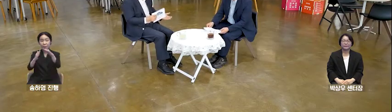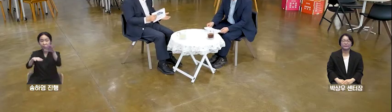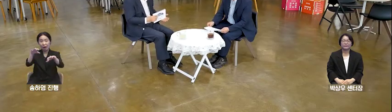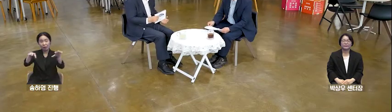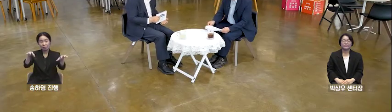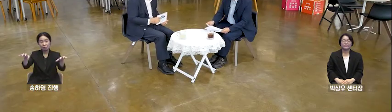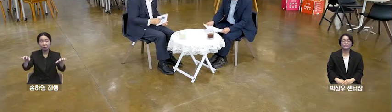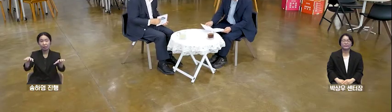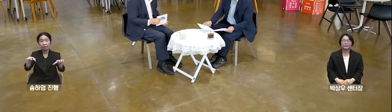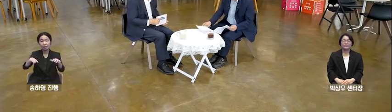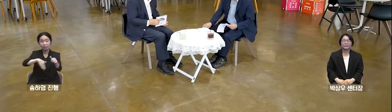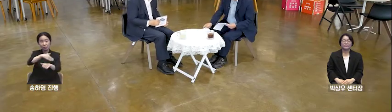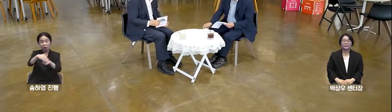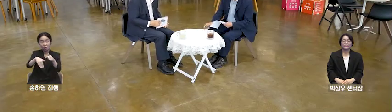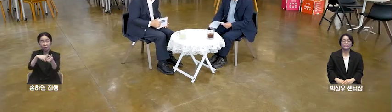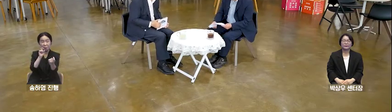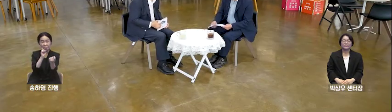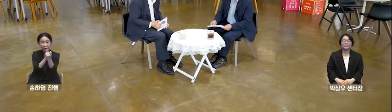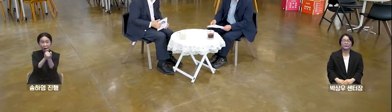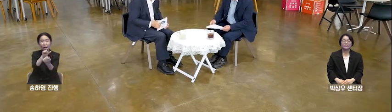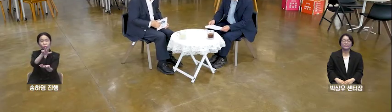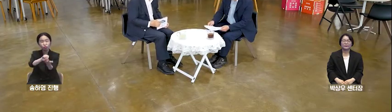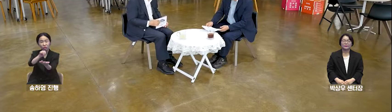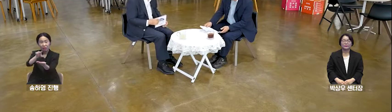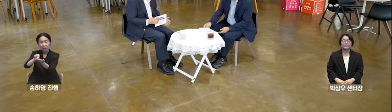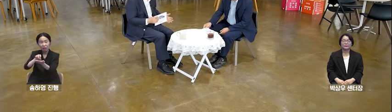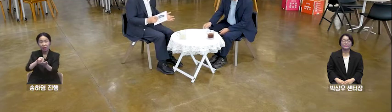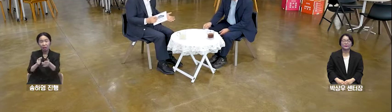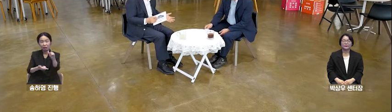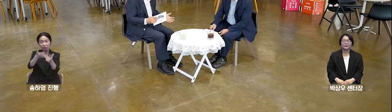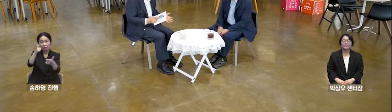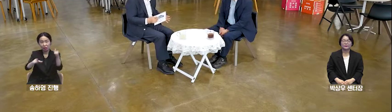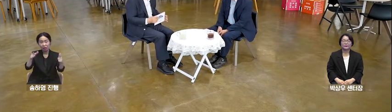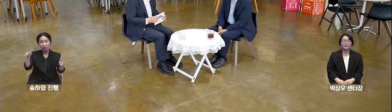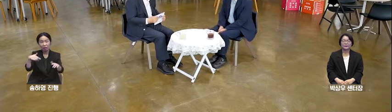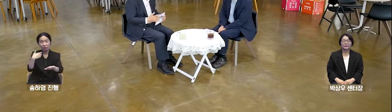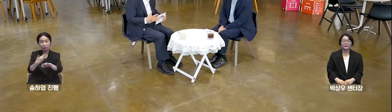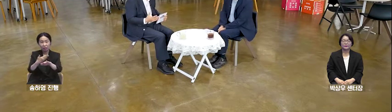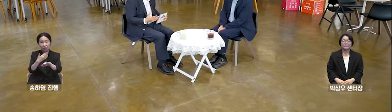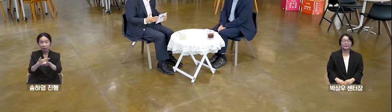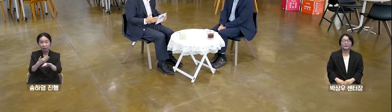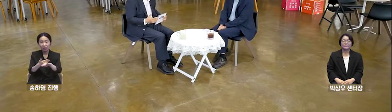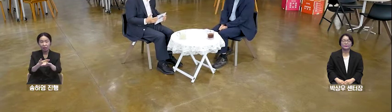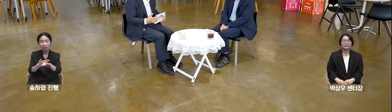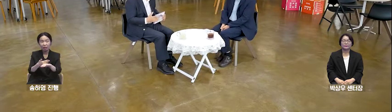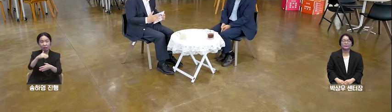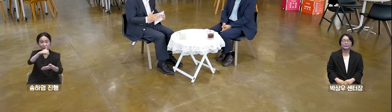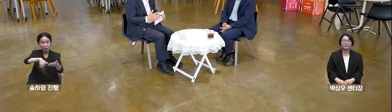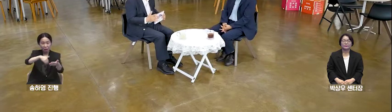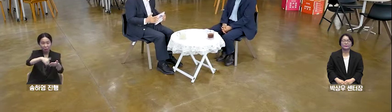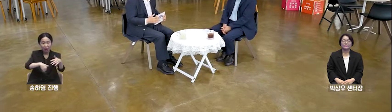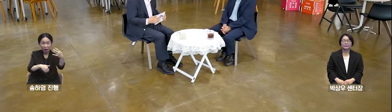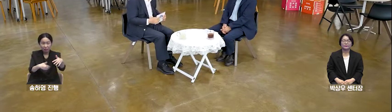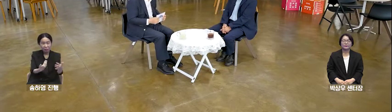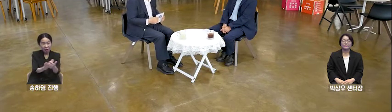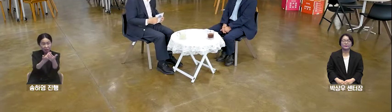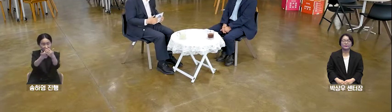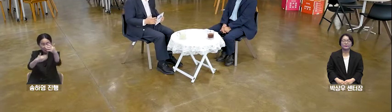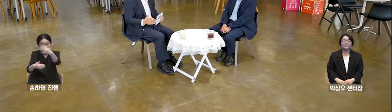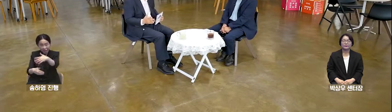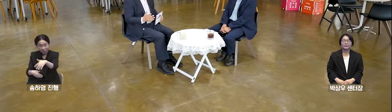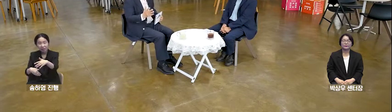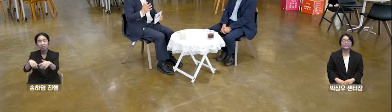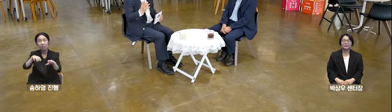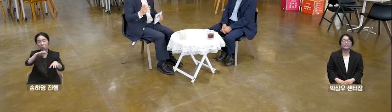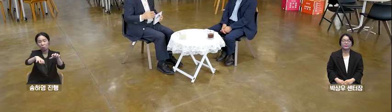마을마다 조금씩 처한 상황이 좀 다를 거예요. 그러니까 조금 아직 개발이 잘 안 돼가지고 낙후되어 있는 동네도 있고